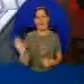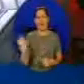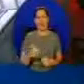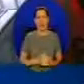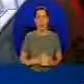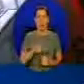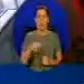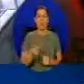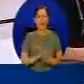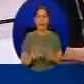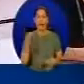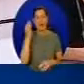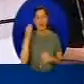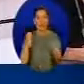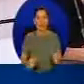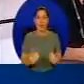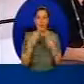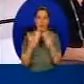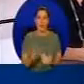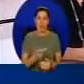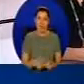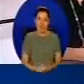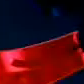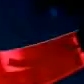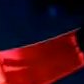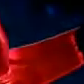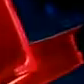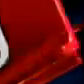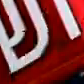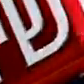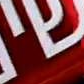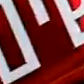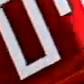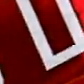שיהיו לכם רק תלמידים טובים. תודה רבה לשתכן. תודה. תודה רבה. תודה, תודה. תודה, תודה.